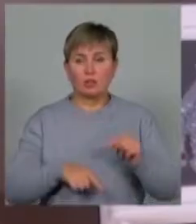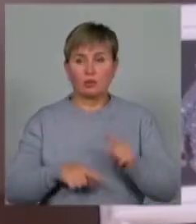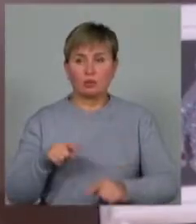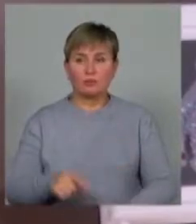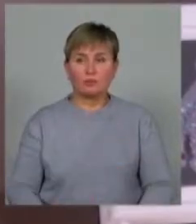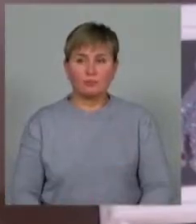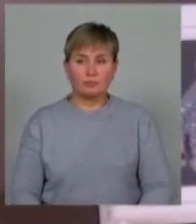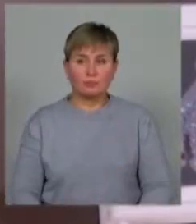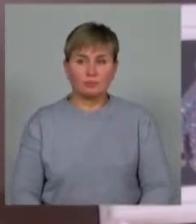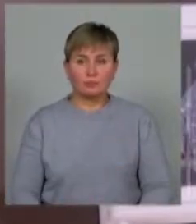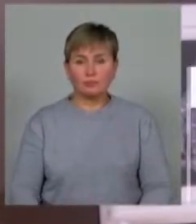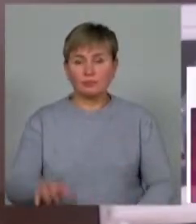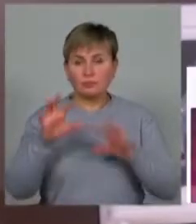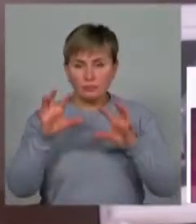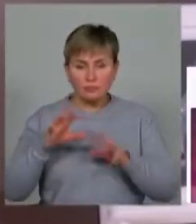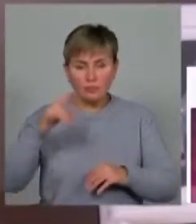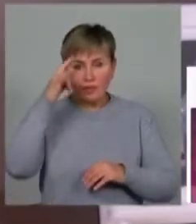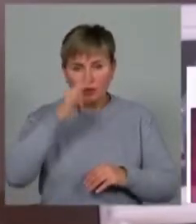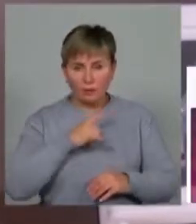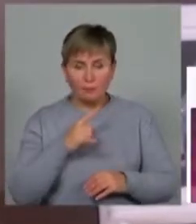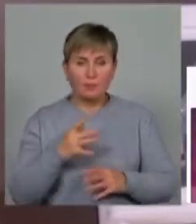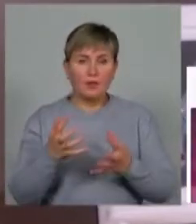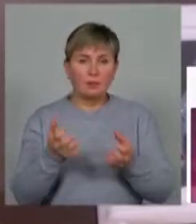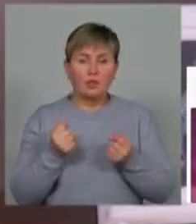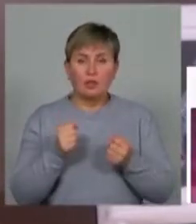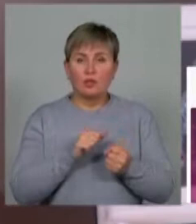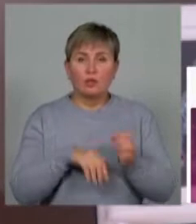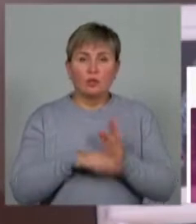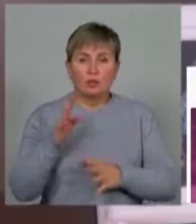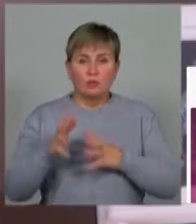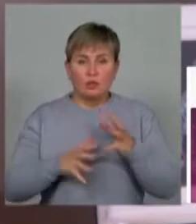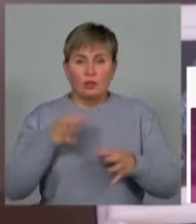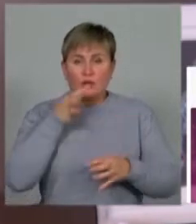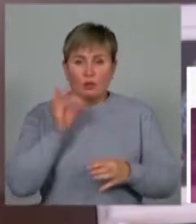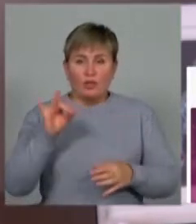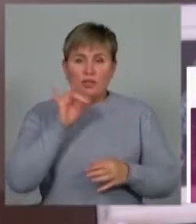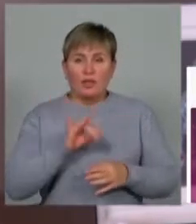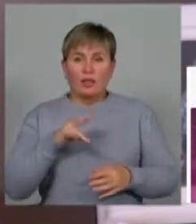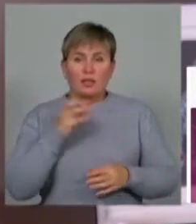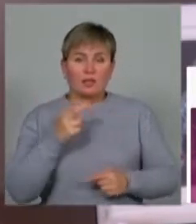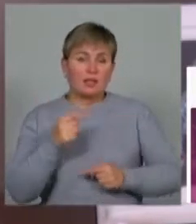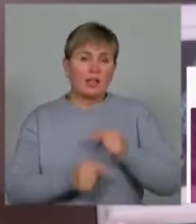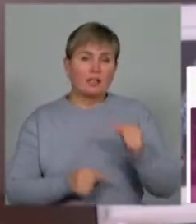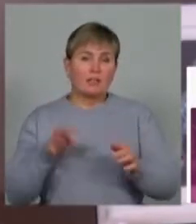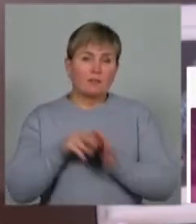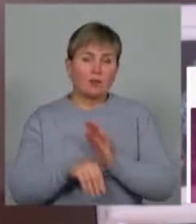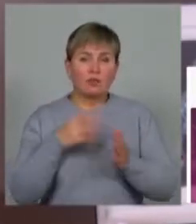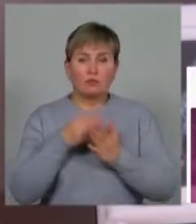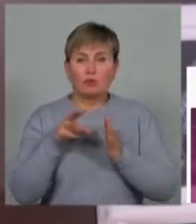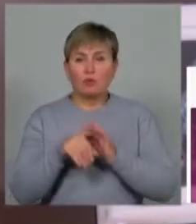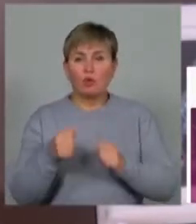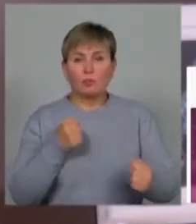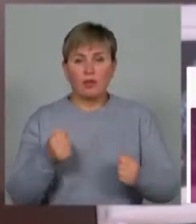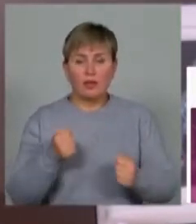– Конституция. Конституция Казахстана впитывает в себя лучший мировой опыт, исторические и национальные традиции, вносит свой вклад в